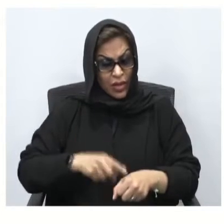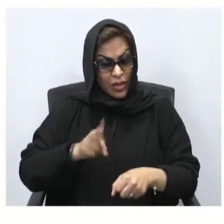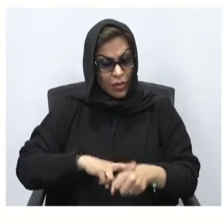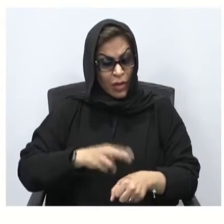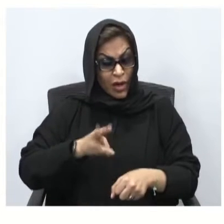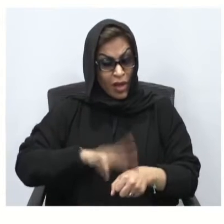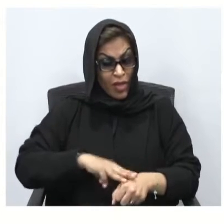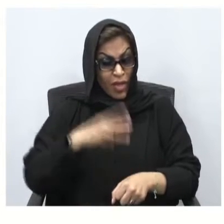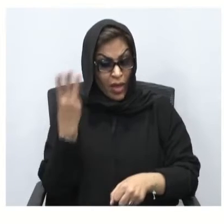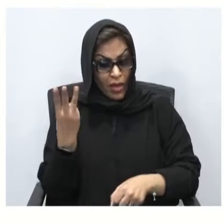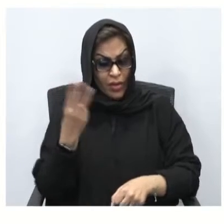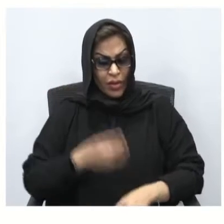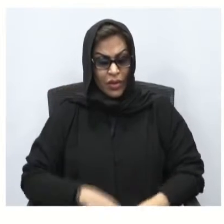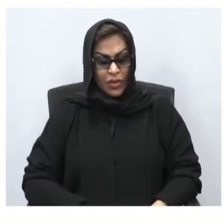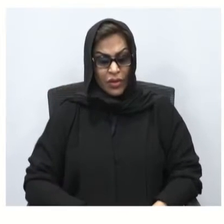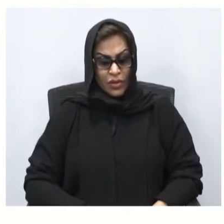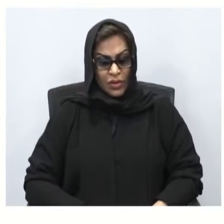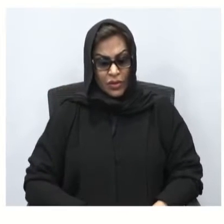سبعه المحاوله